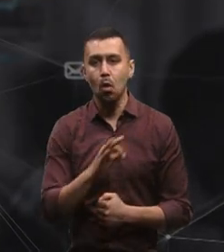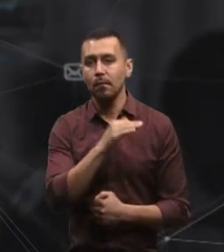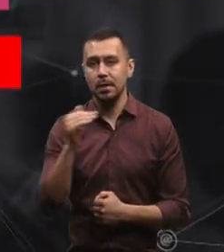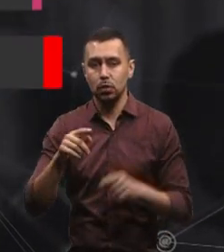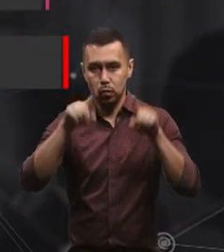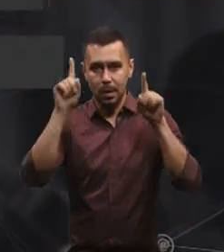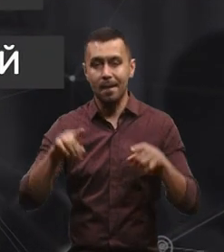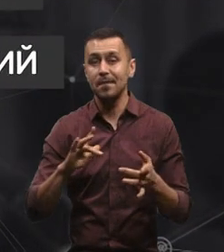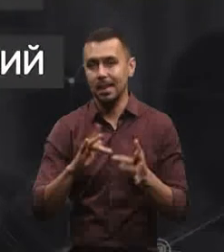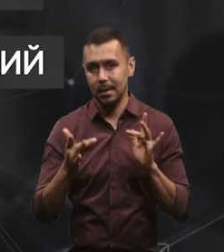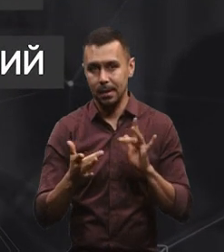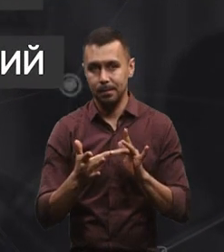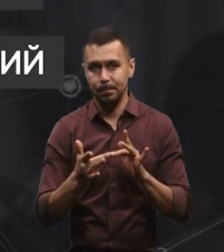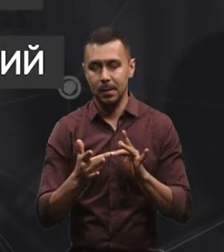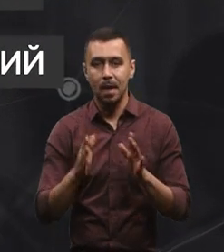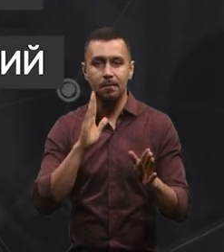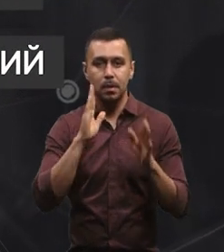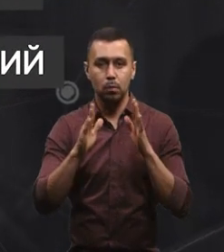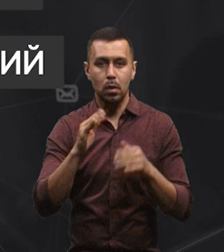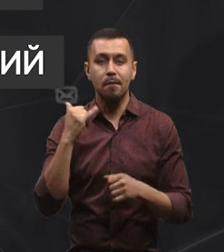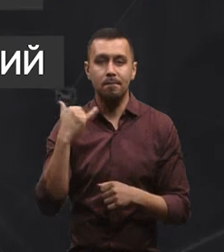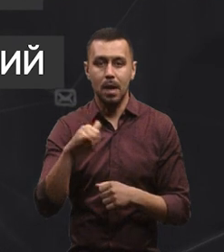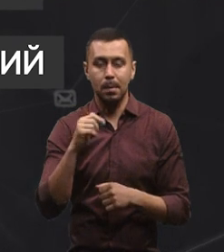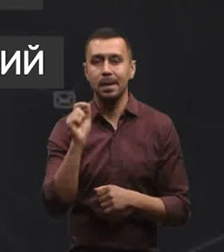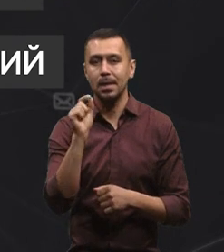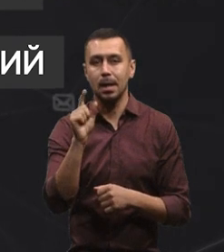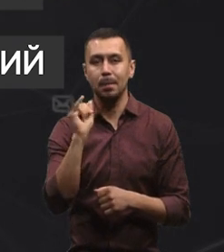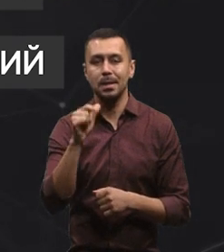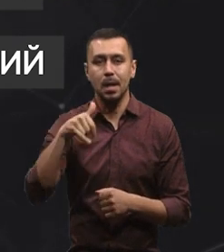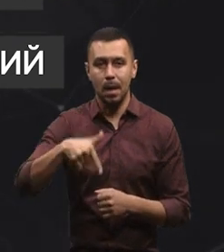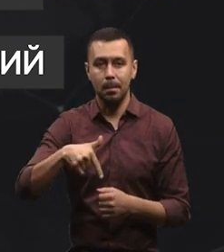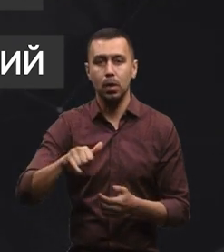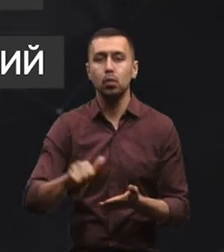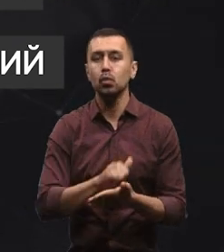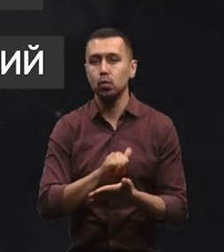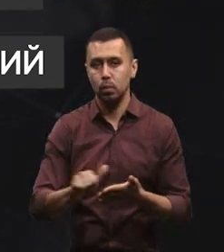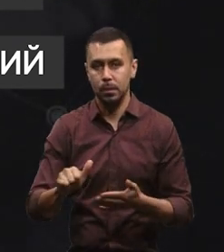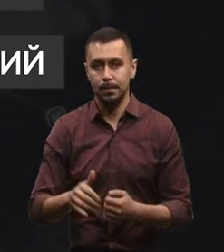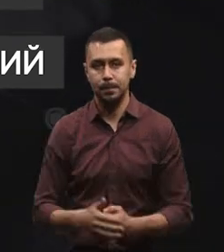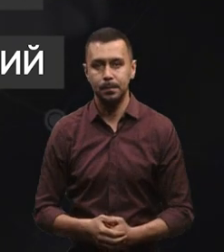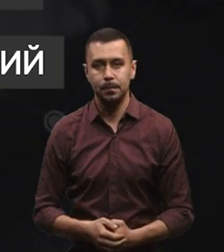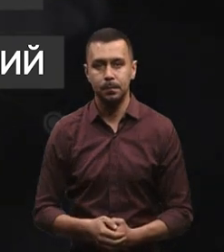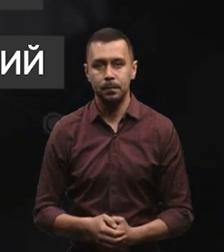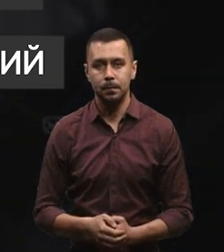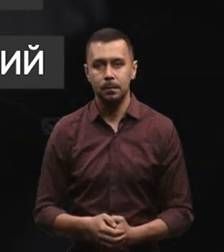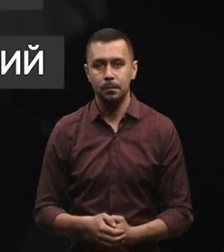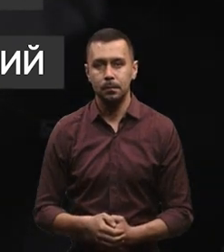на офіційних сторінках у соцмережах – Facebook, Viber, Telegram, Instagram та YouTube-каналі.